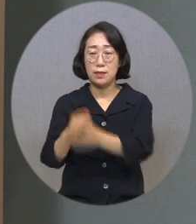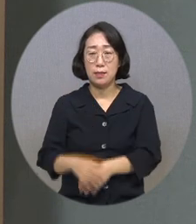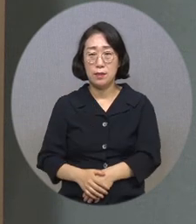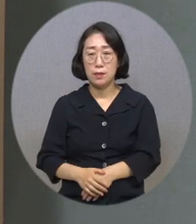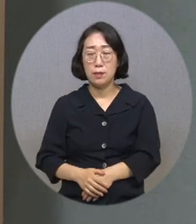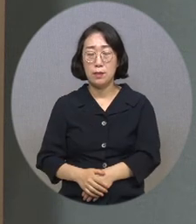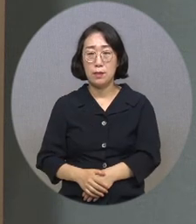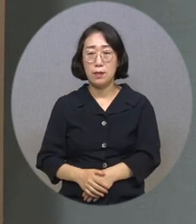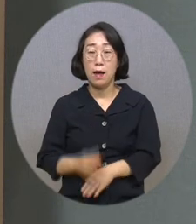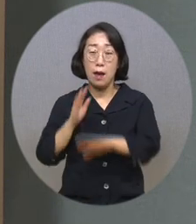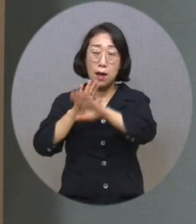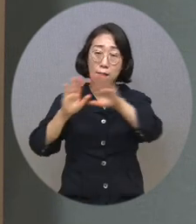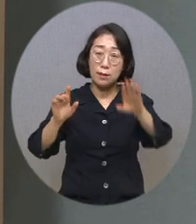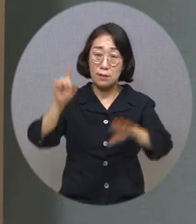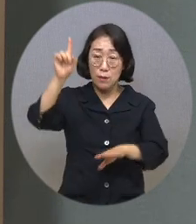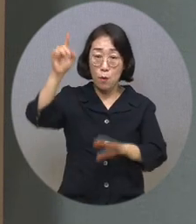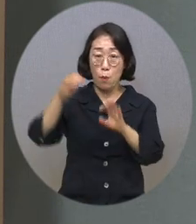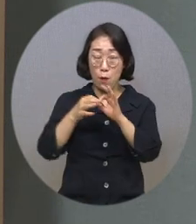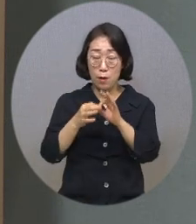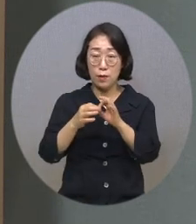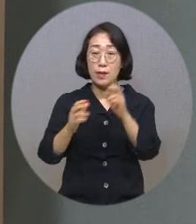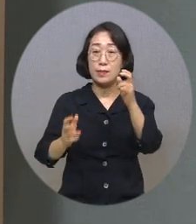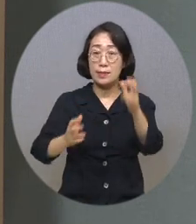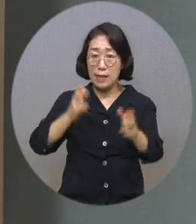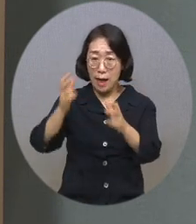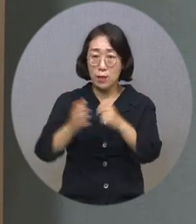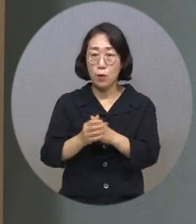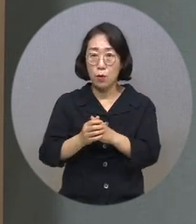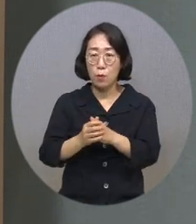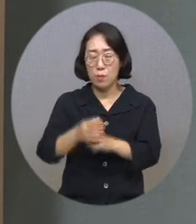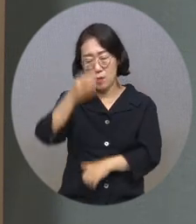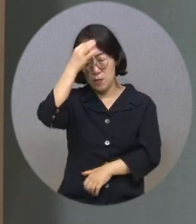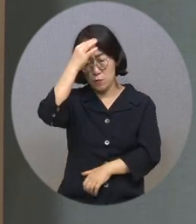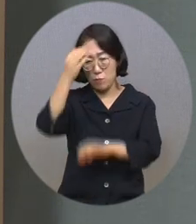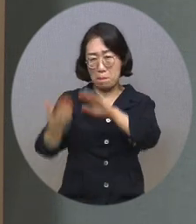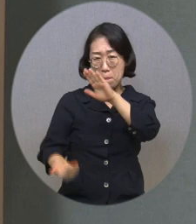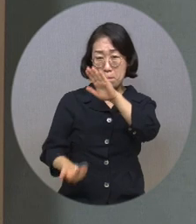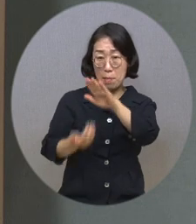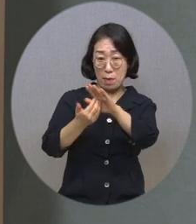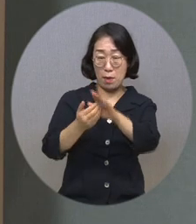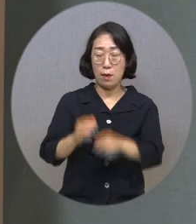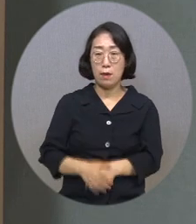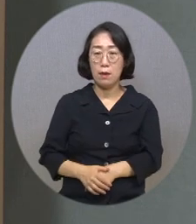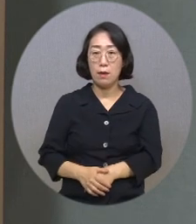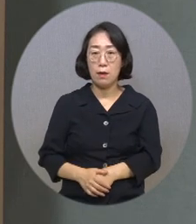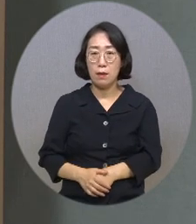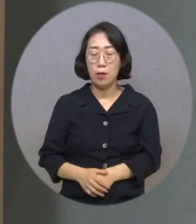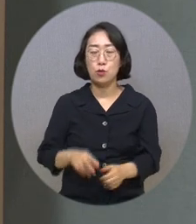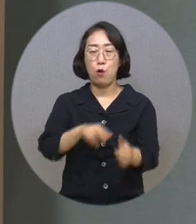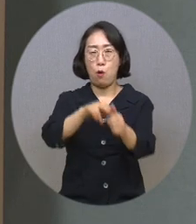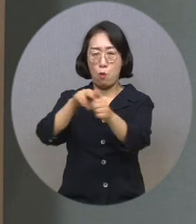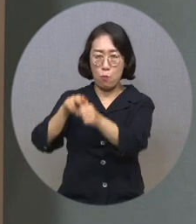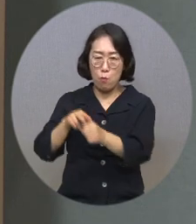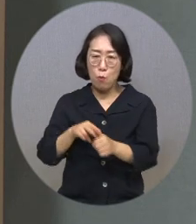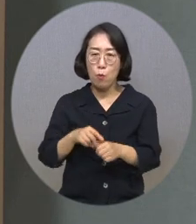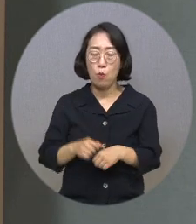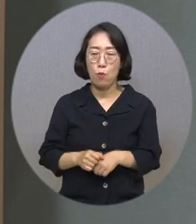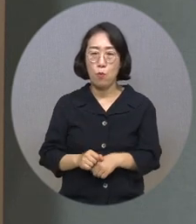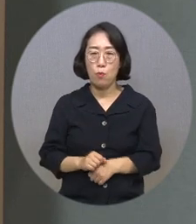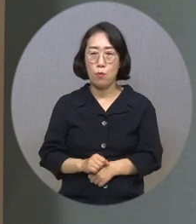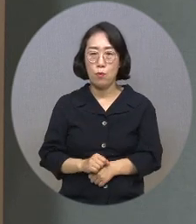우주 항공, 우주 산업의 첨단이 되는 여러 가지 정보 시스템이